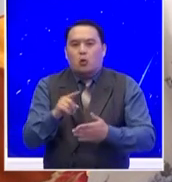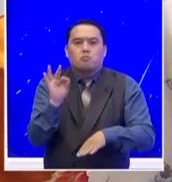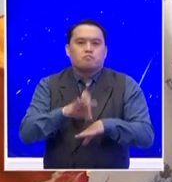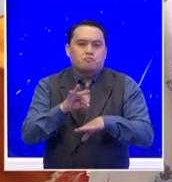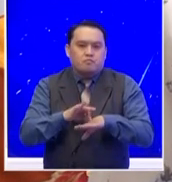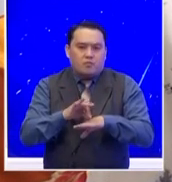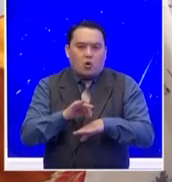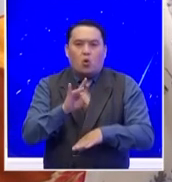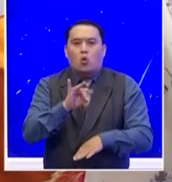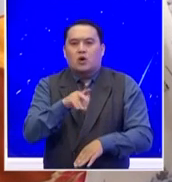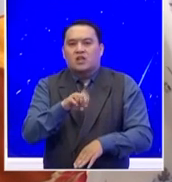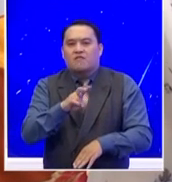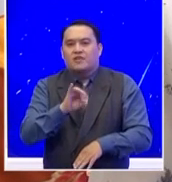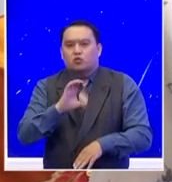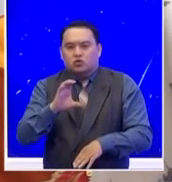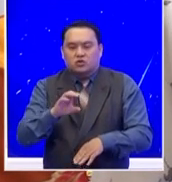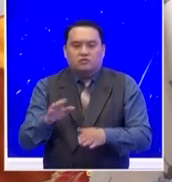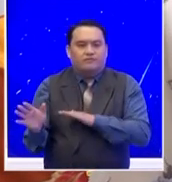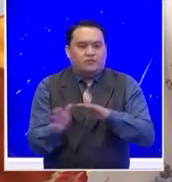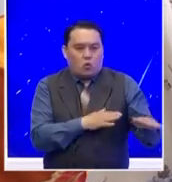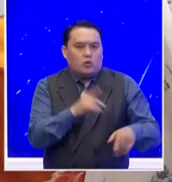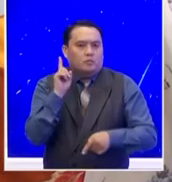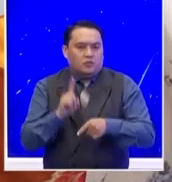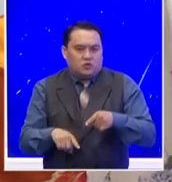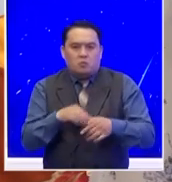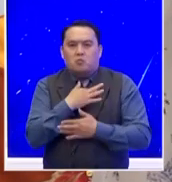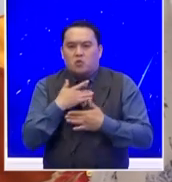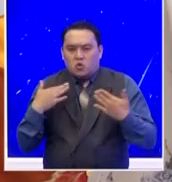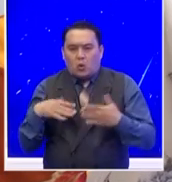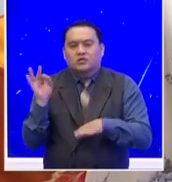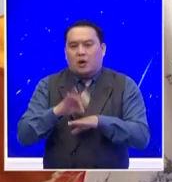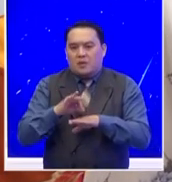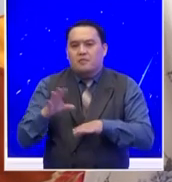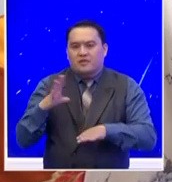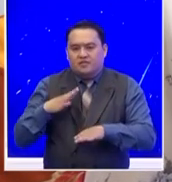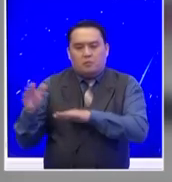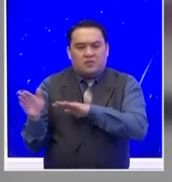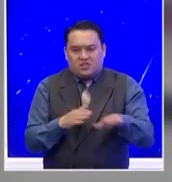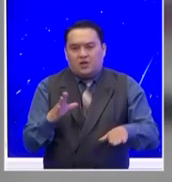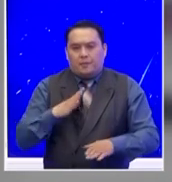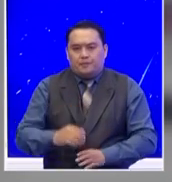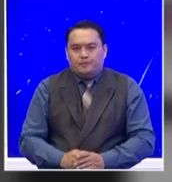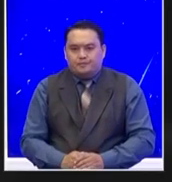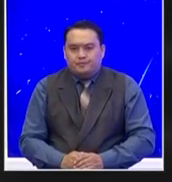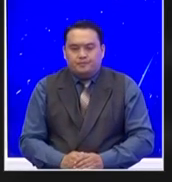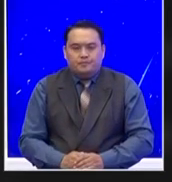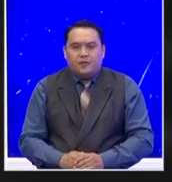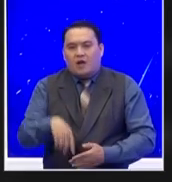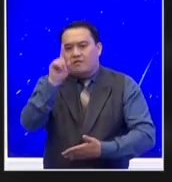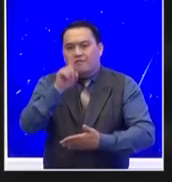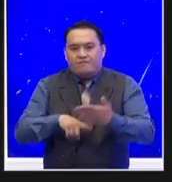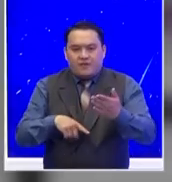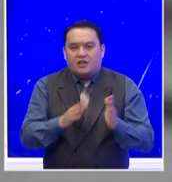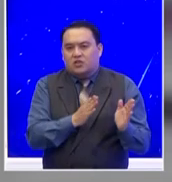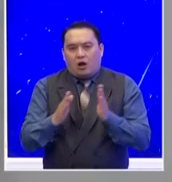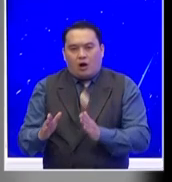под названием коронавирус минует нас. Ведь и до нас было множество пандемий, и все они прошли. Чтобы в режиме ЧП верующие могли